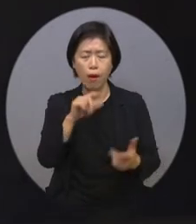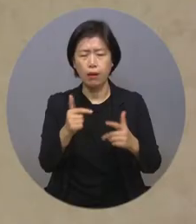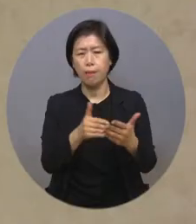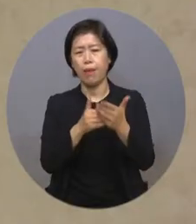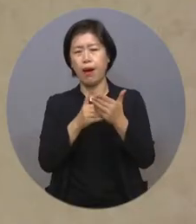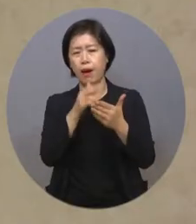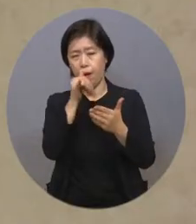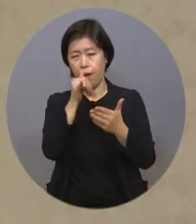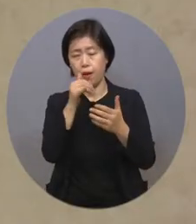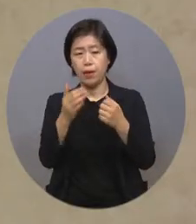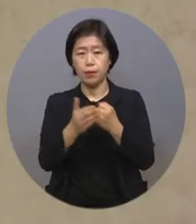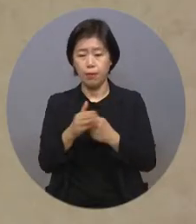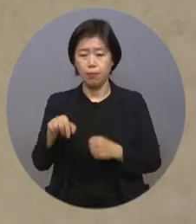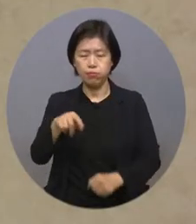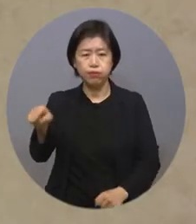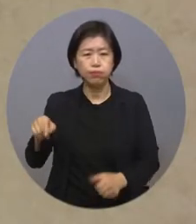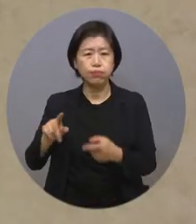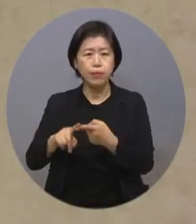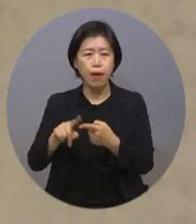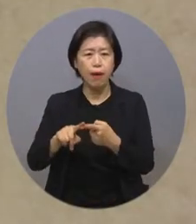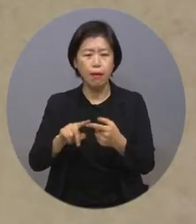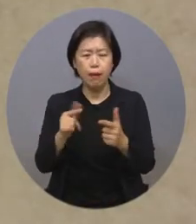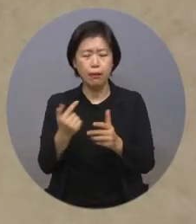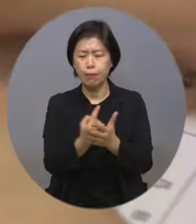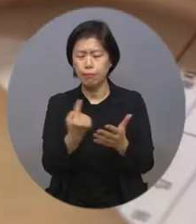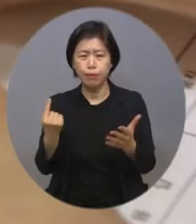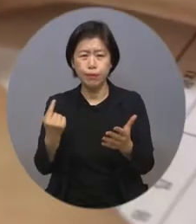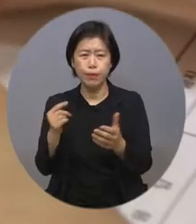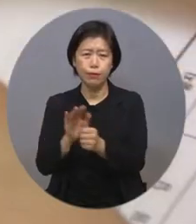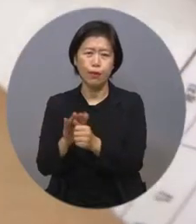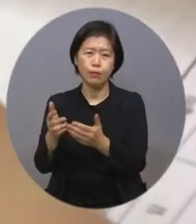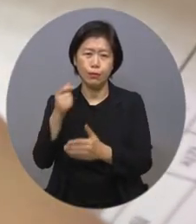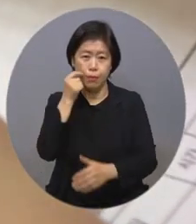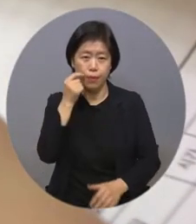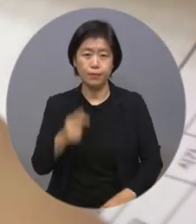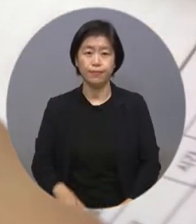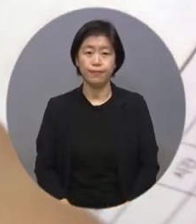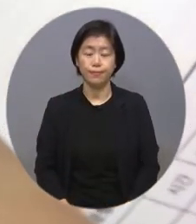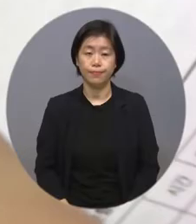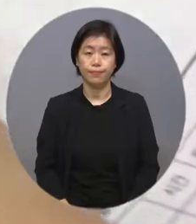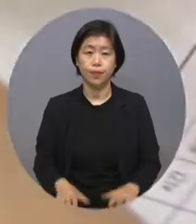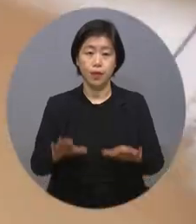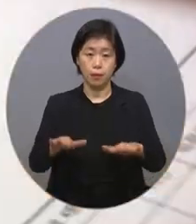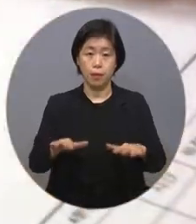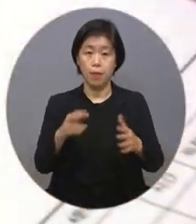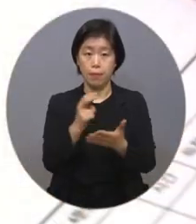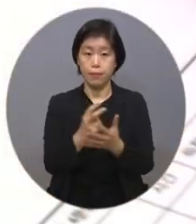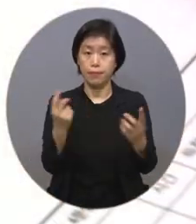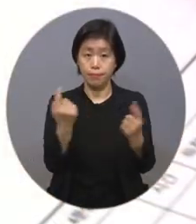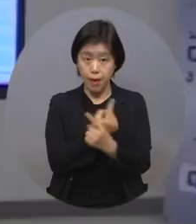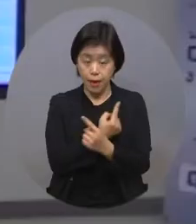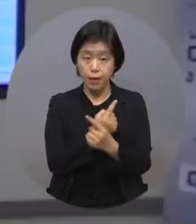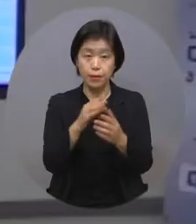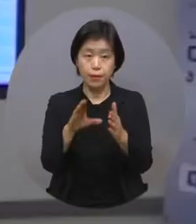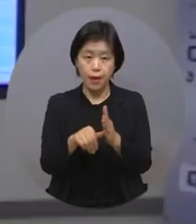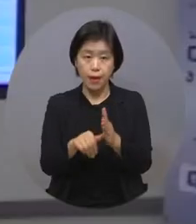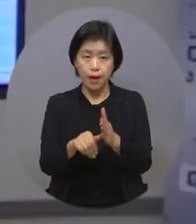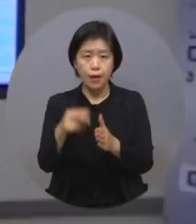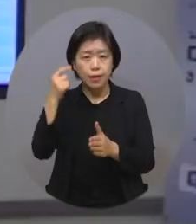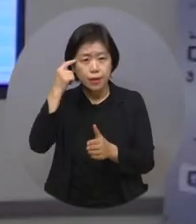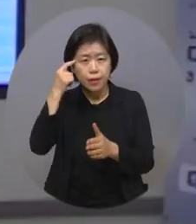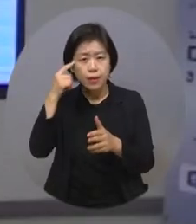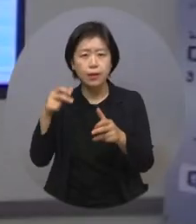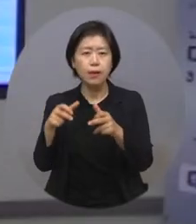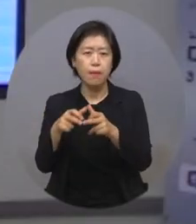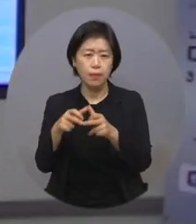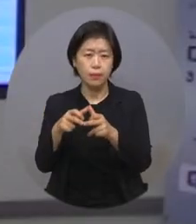정신장애인에 대한 복지사각지대가 발생하는 상황이었습니다. 이번 개정안에서는 해당 조항의 정신건강복지법을